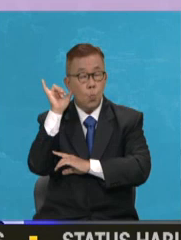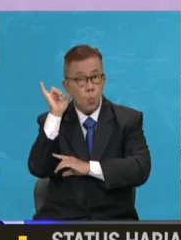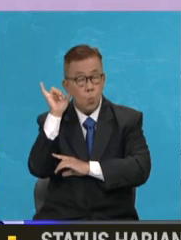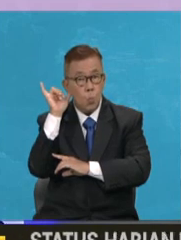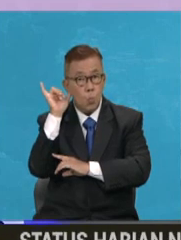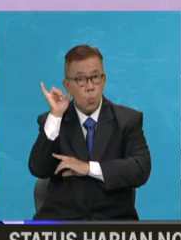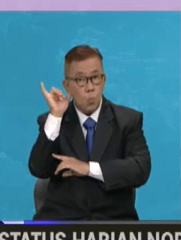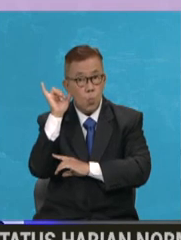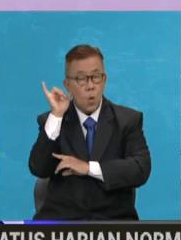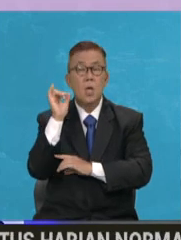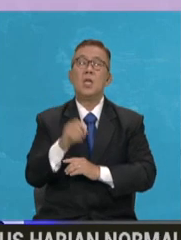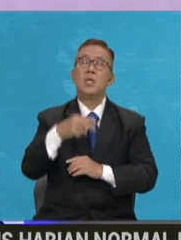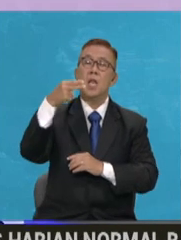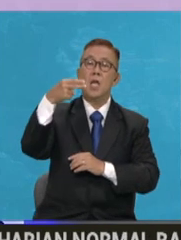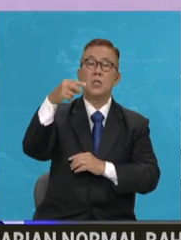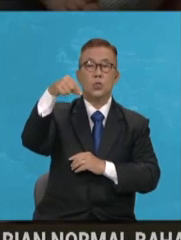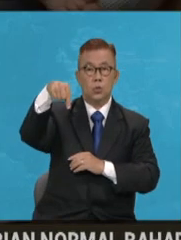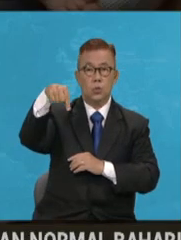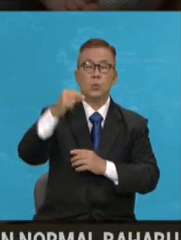di sini di negara